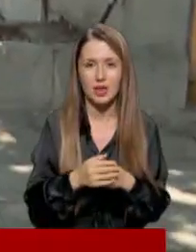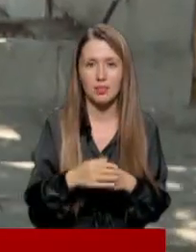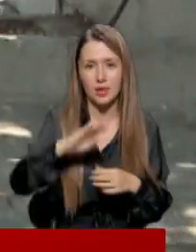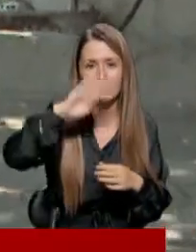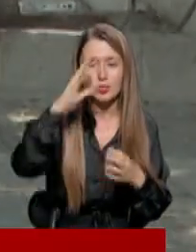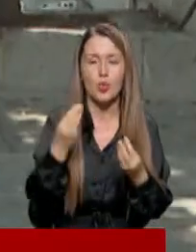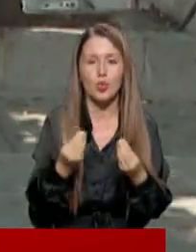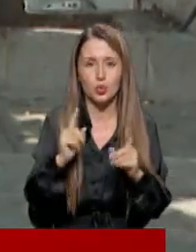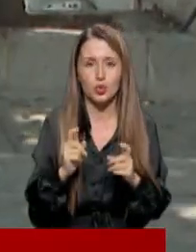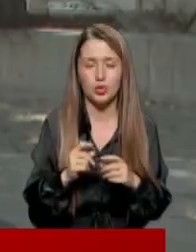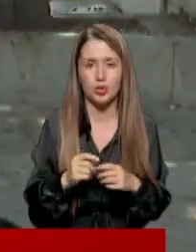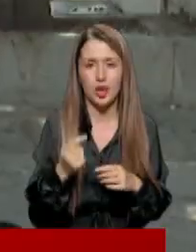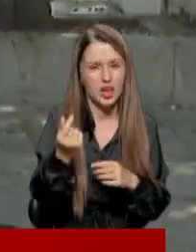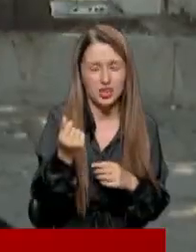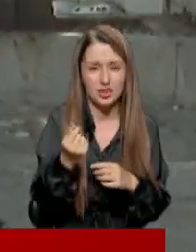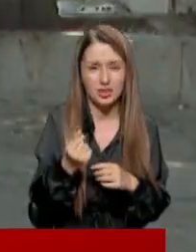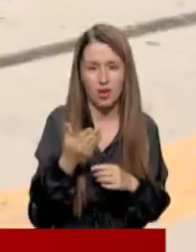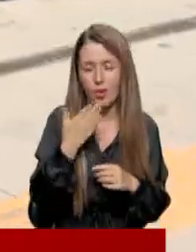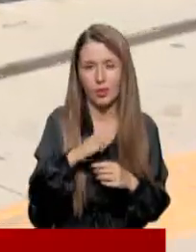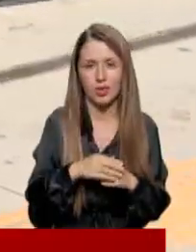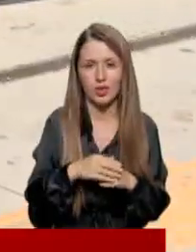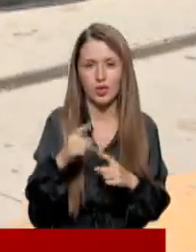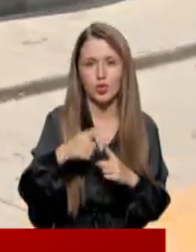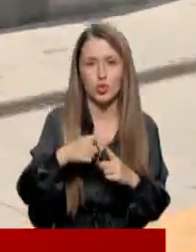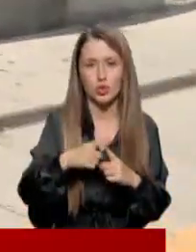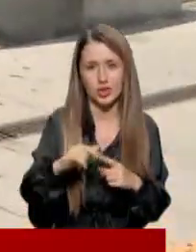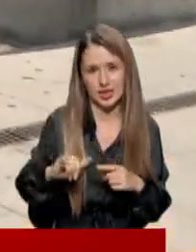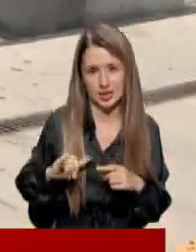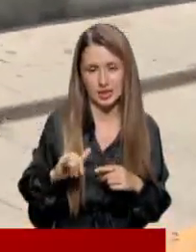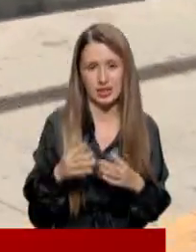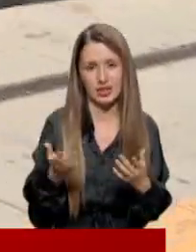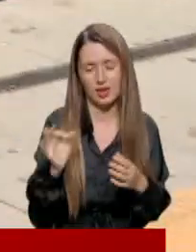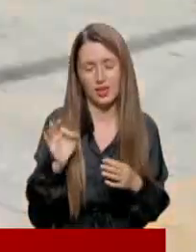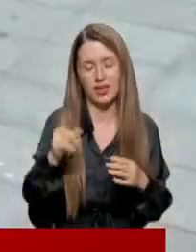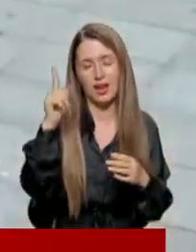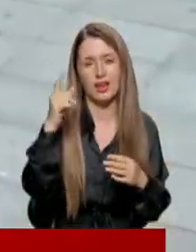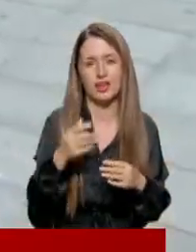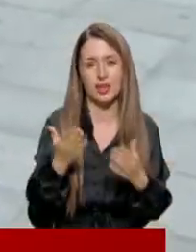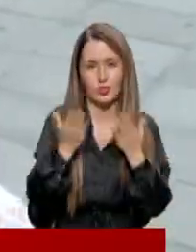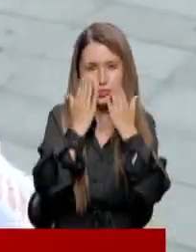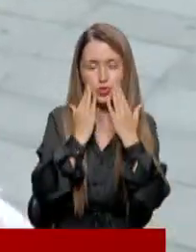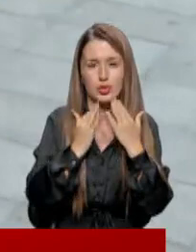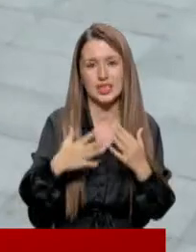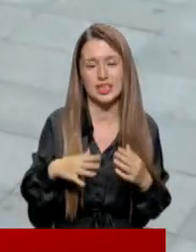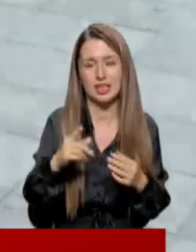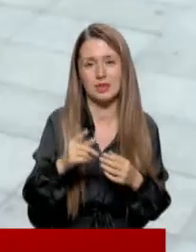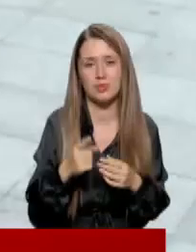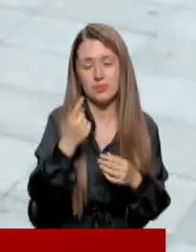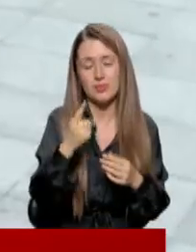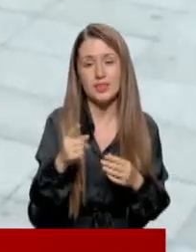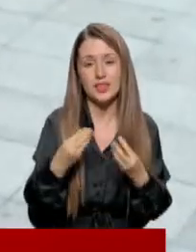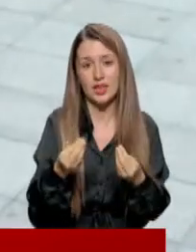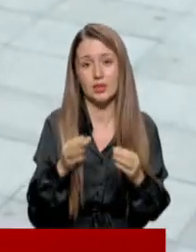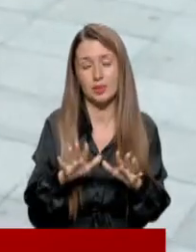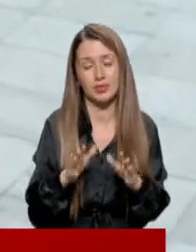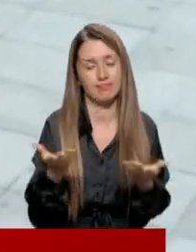Bayramlaşma oldu mu? Hı. Harçlık? Yok. Torunlarınız yanınızda? Evet, Allah'a çok şükür. İsterdim ki 1 milyar vereyim. Bunu herkes